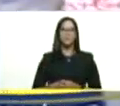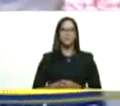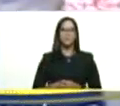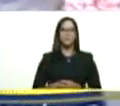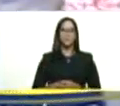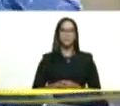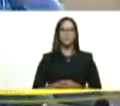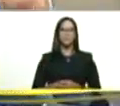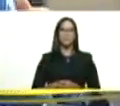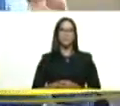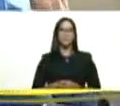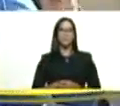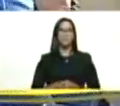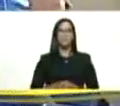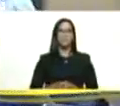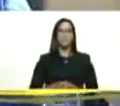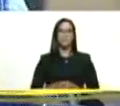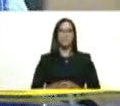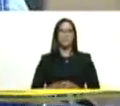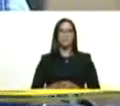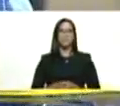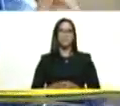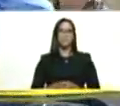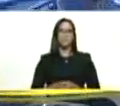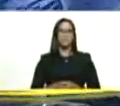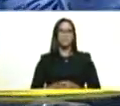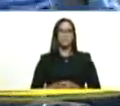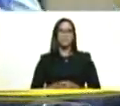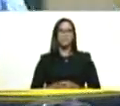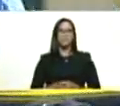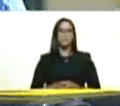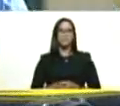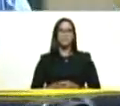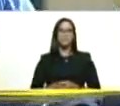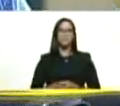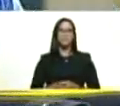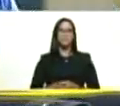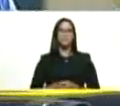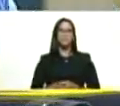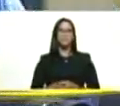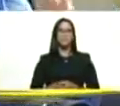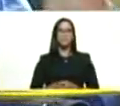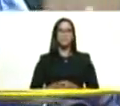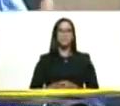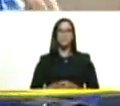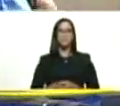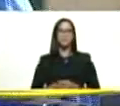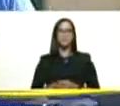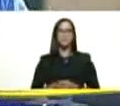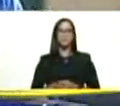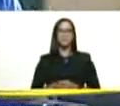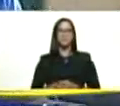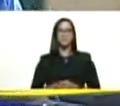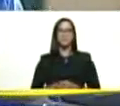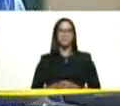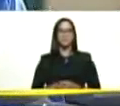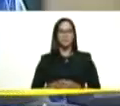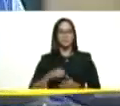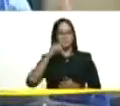واسمح لي أخيرا أن أهنئكم بهذه الكوادر وهذه القيادات من حكومة ووزراء